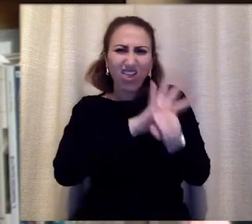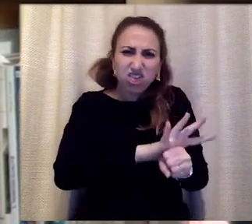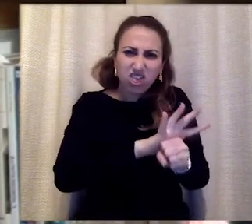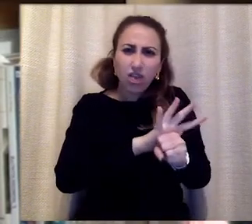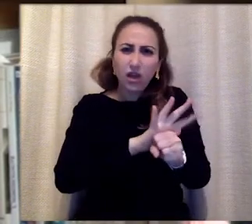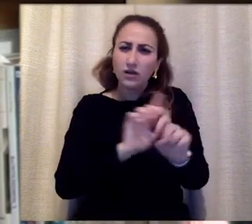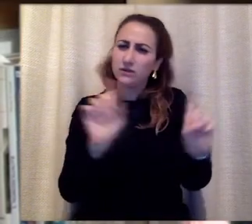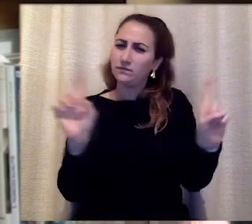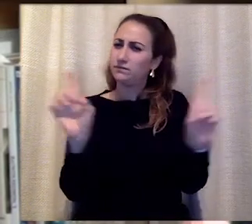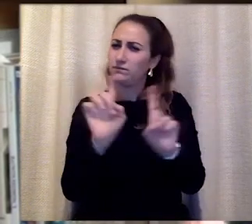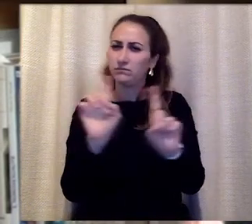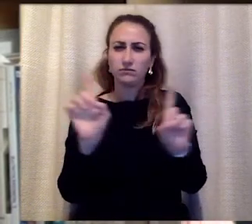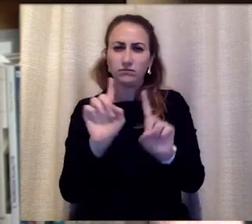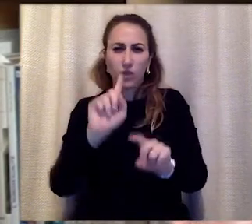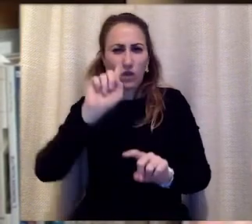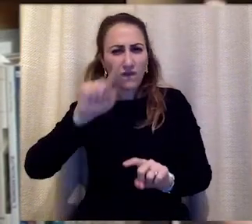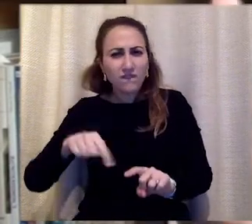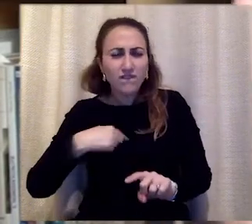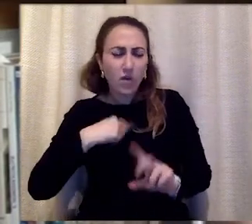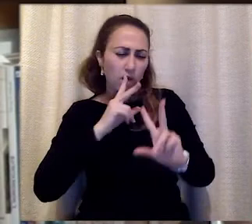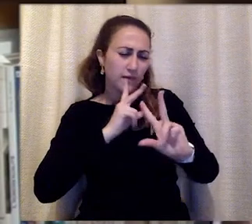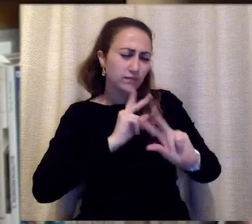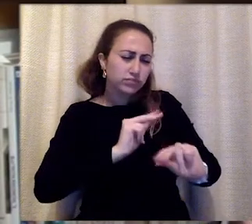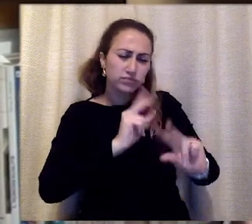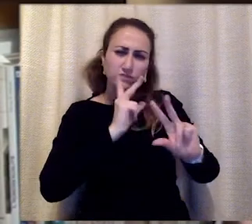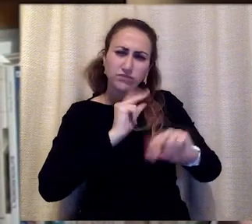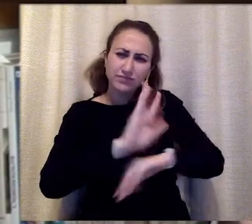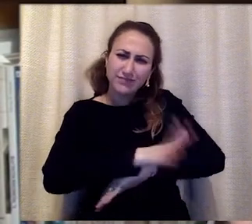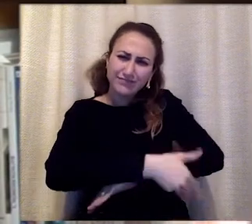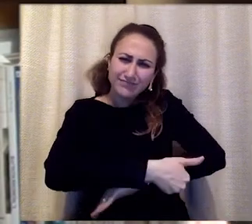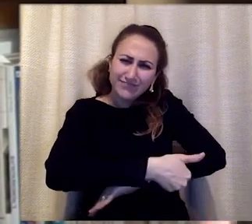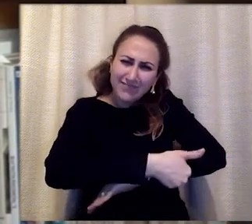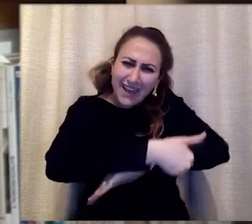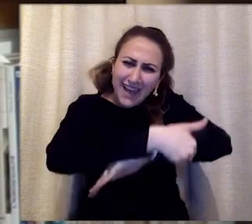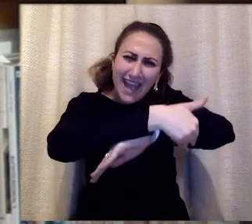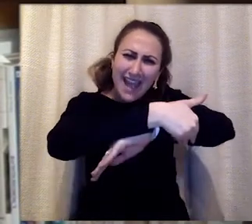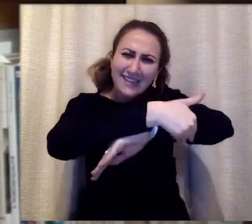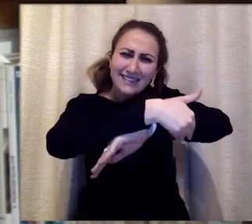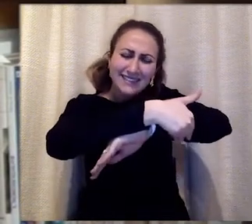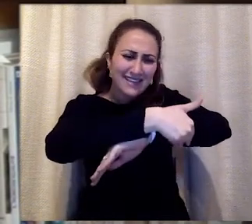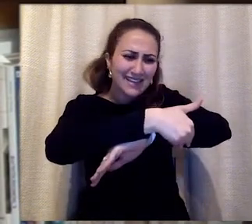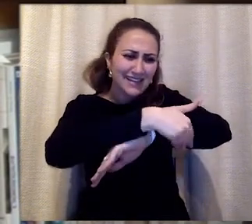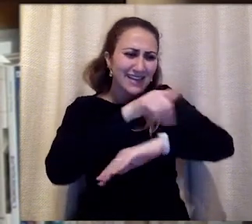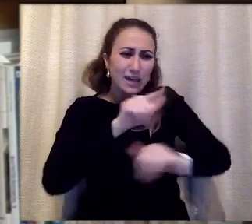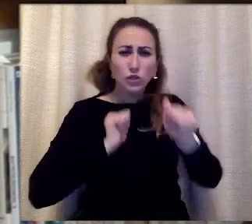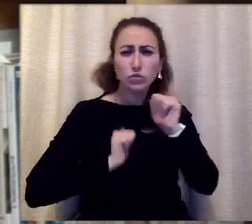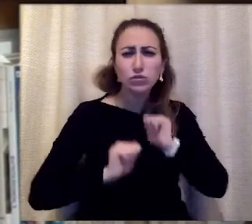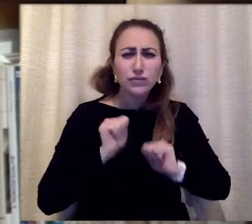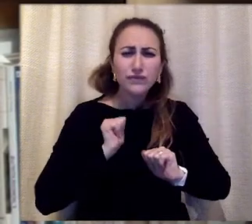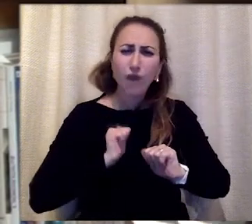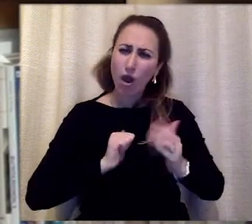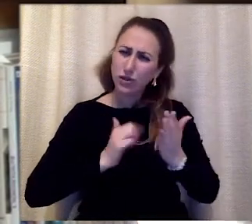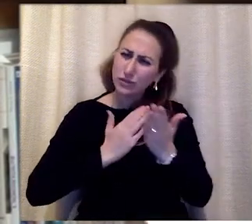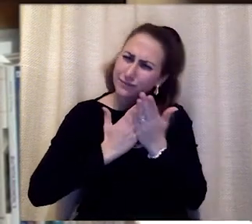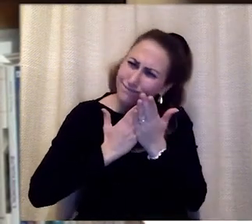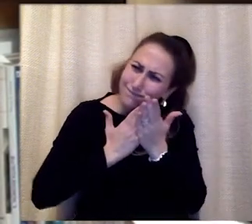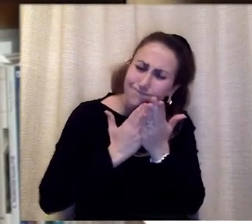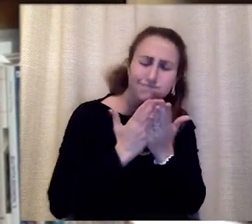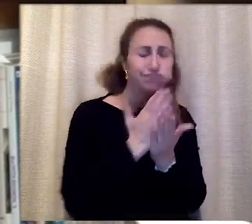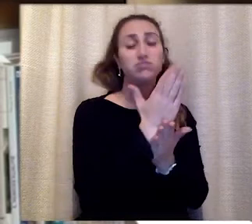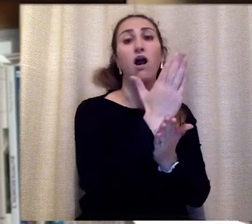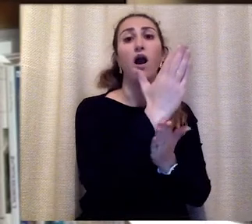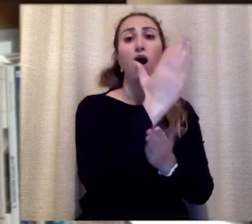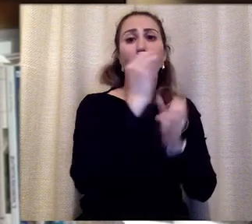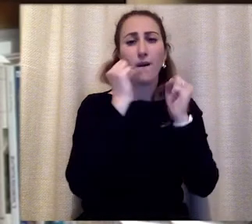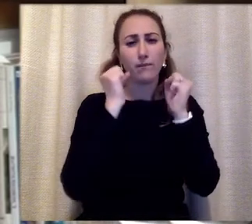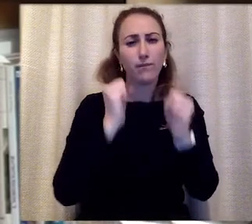l'aider à traverser sa souffrance pour trouver la paix et la joie que Dieu